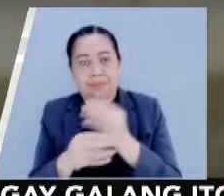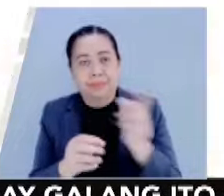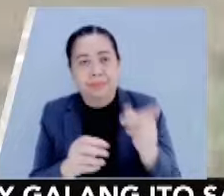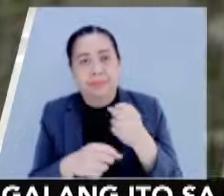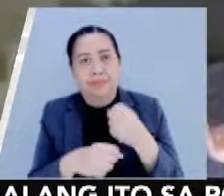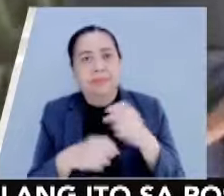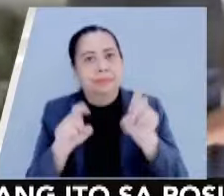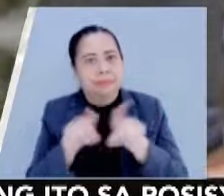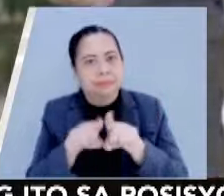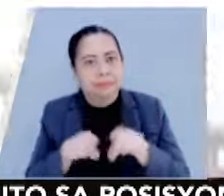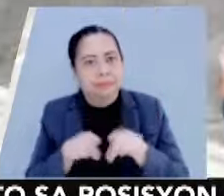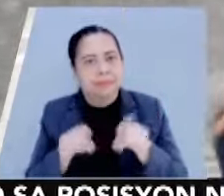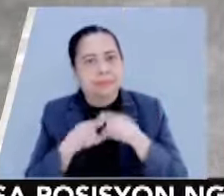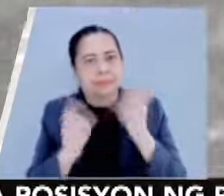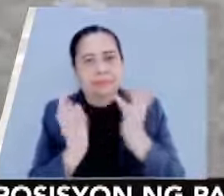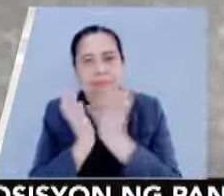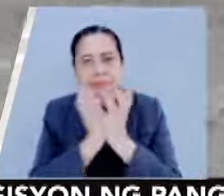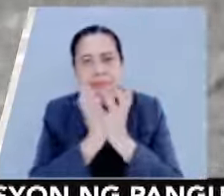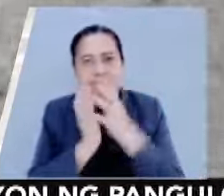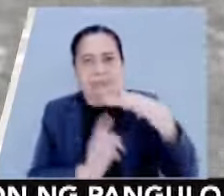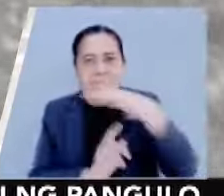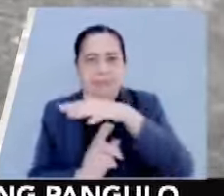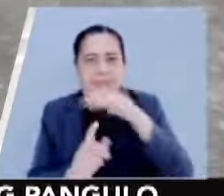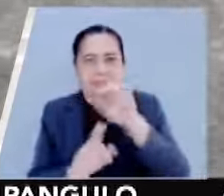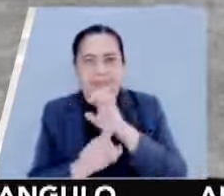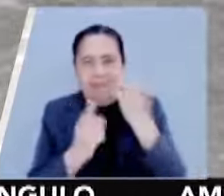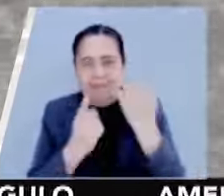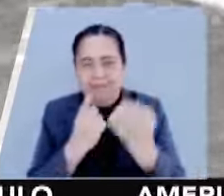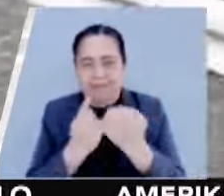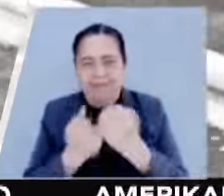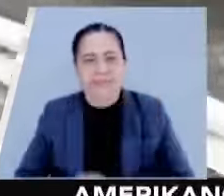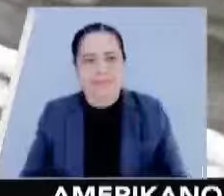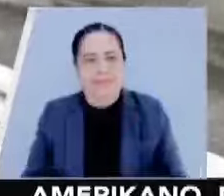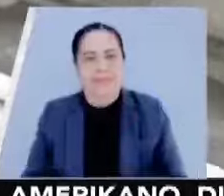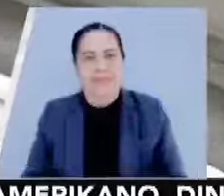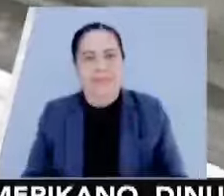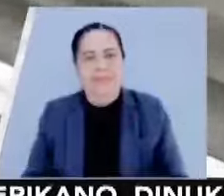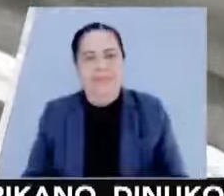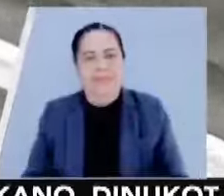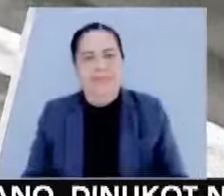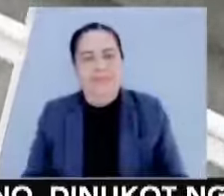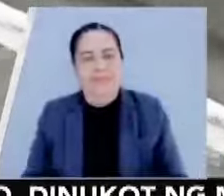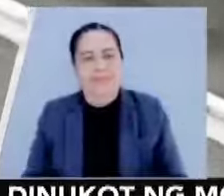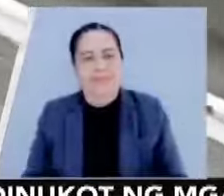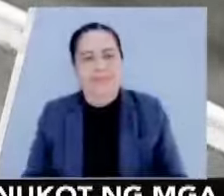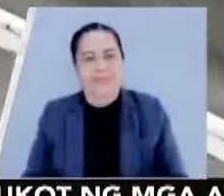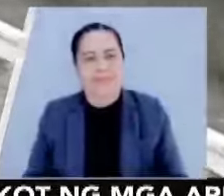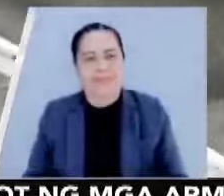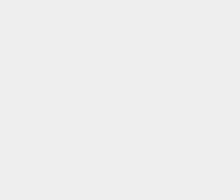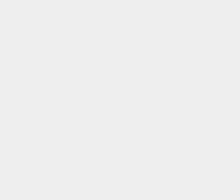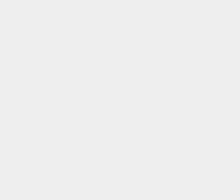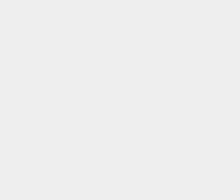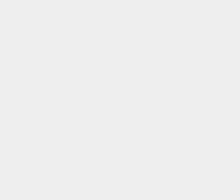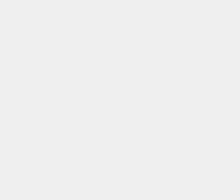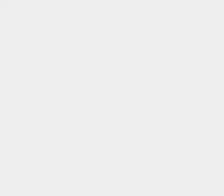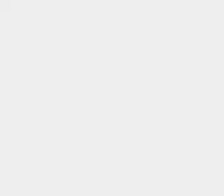sa community surrounding it. Para sa GMA Integrated News, ako si Martin Javier. Changing the game!